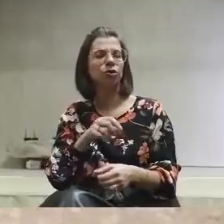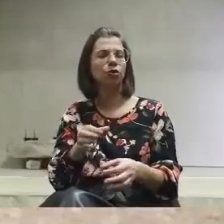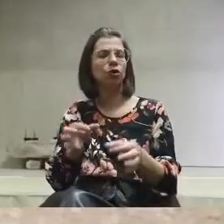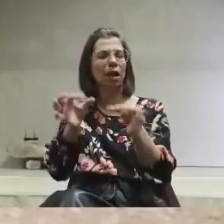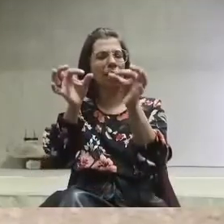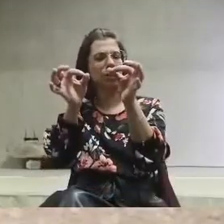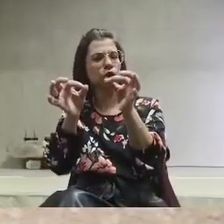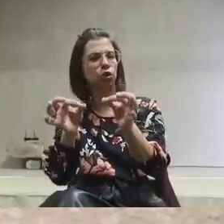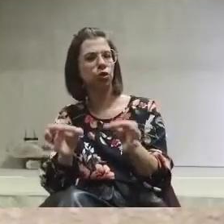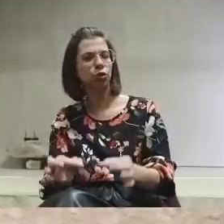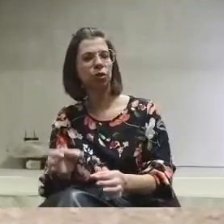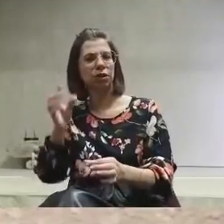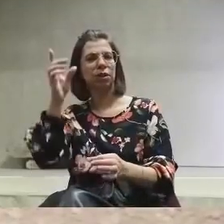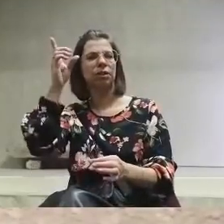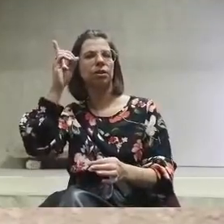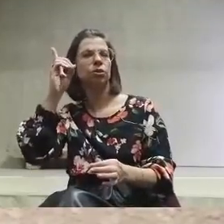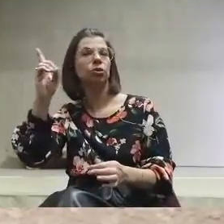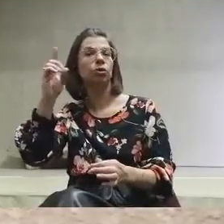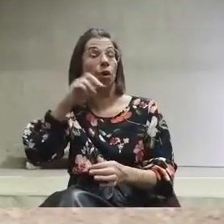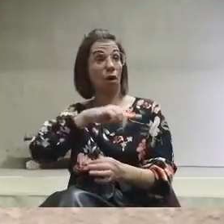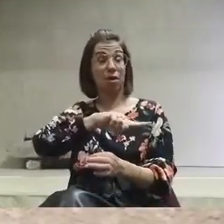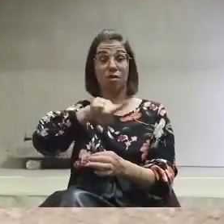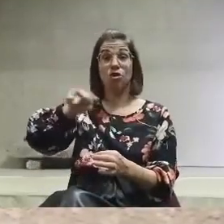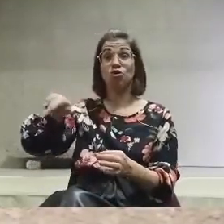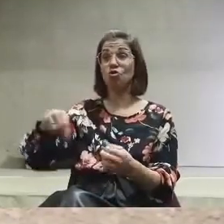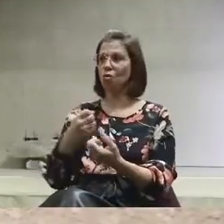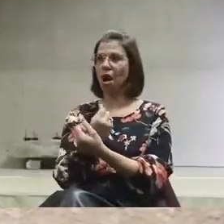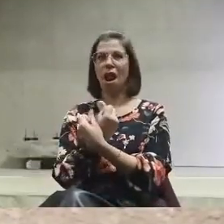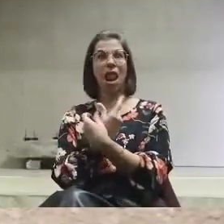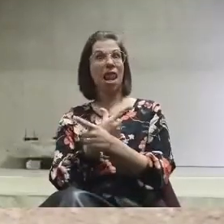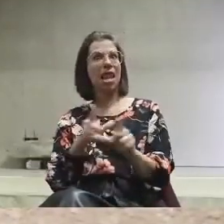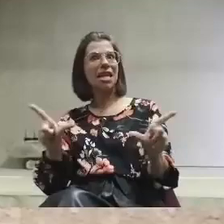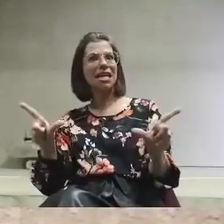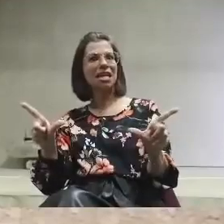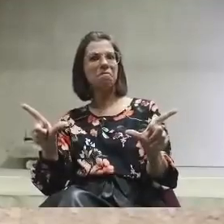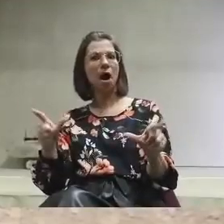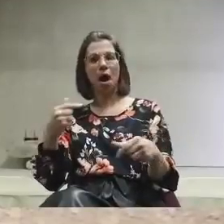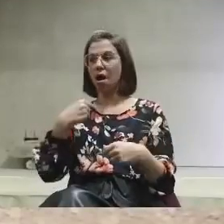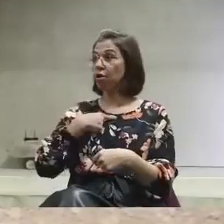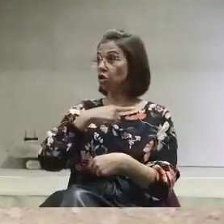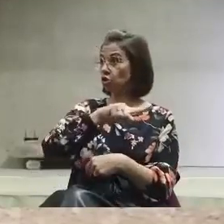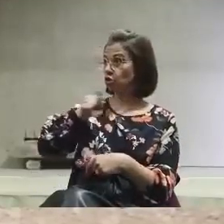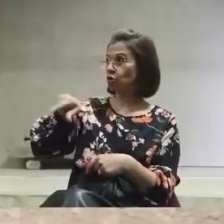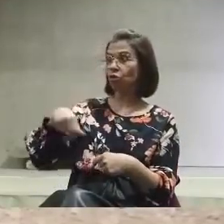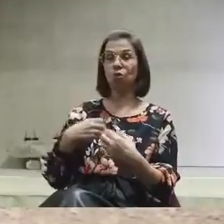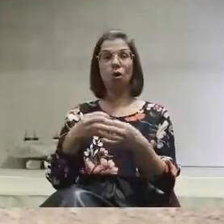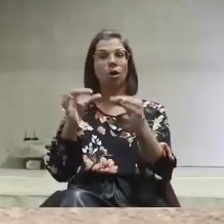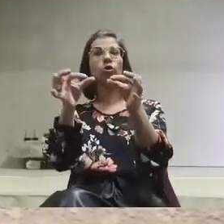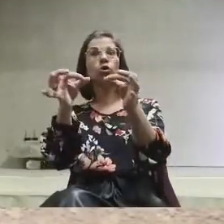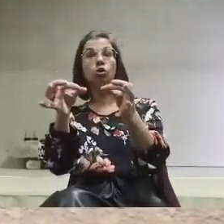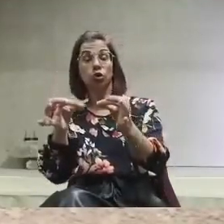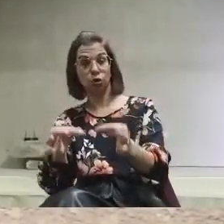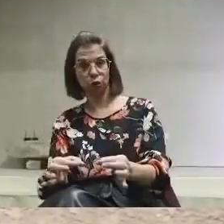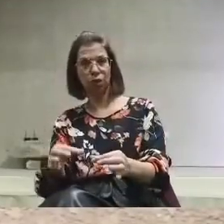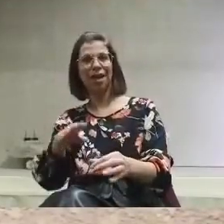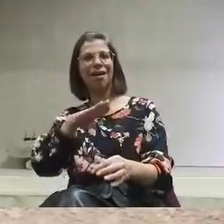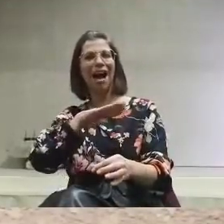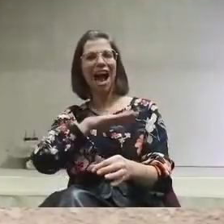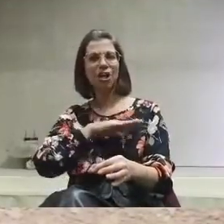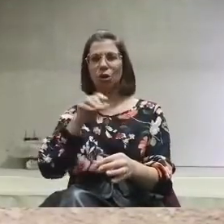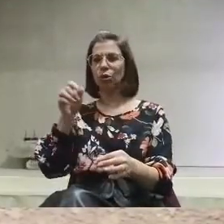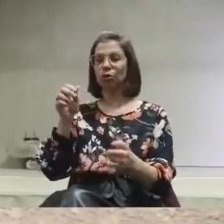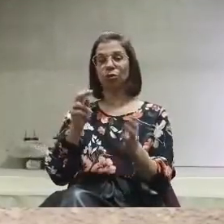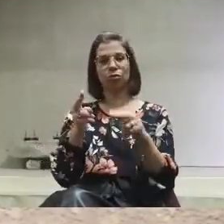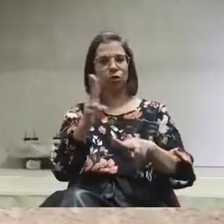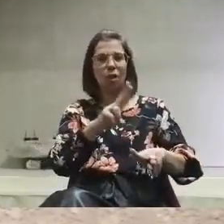étions, il nous a rendus et nous a déclarés justes par la mort de son Fils. Le sang